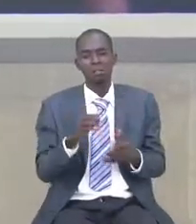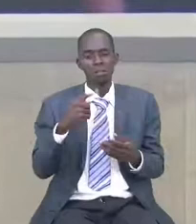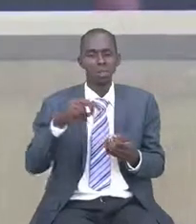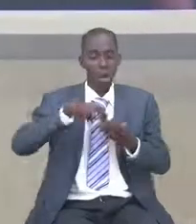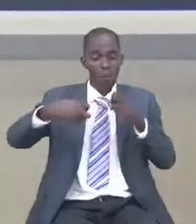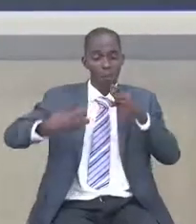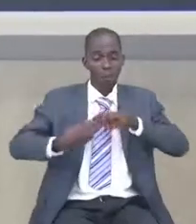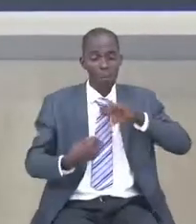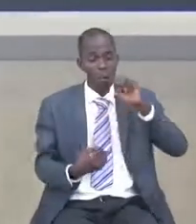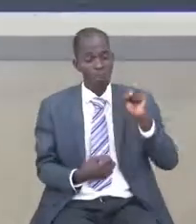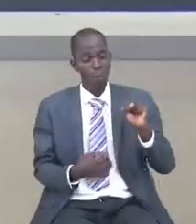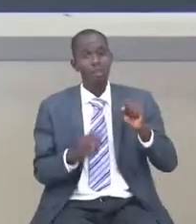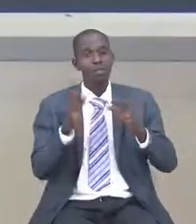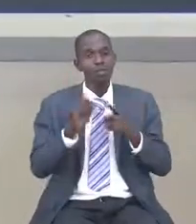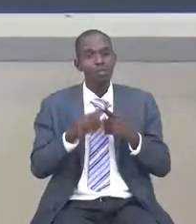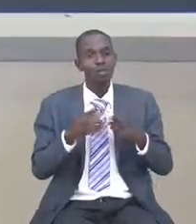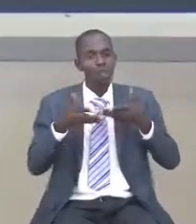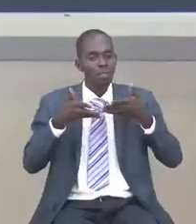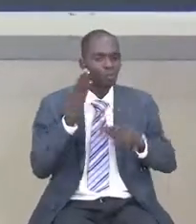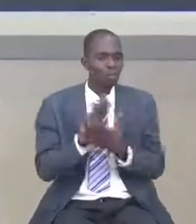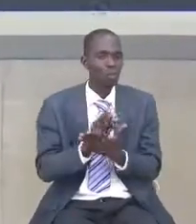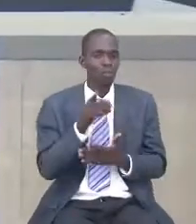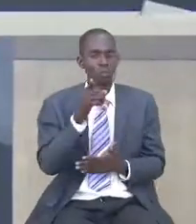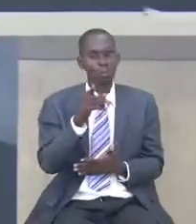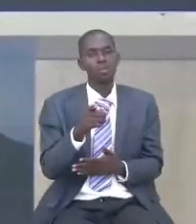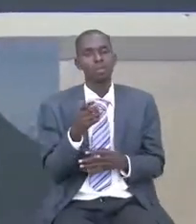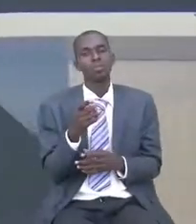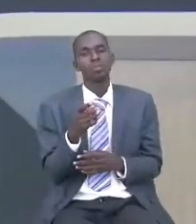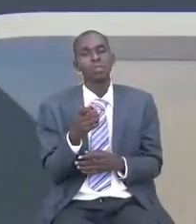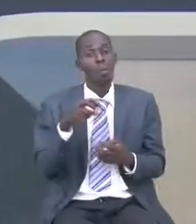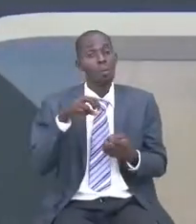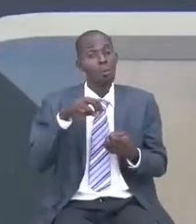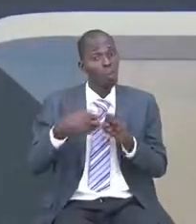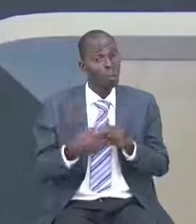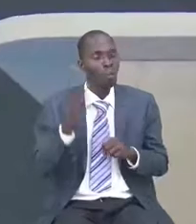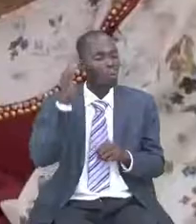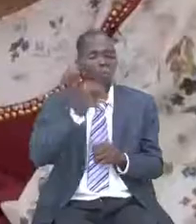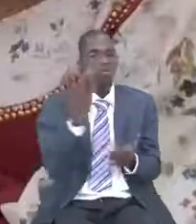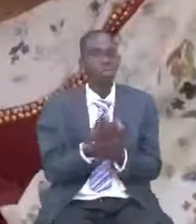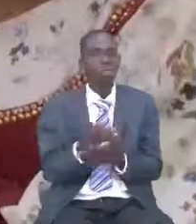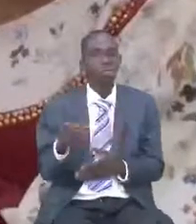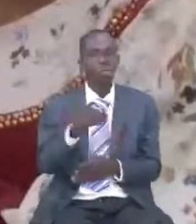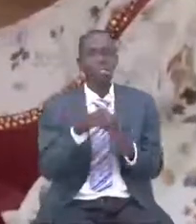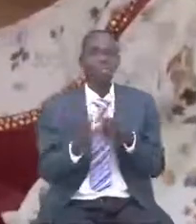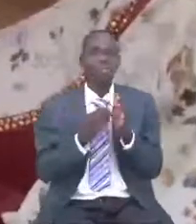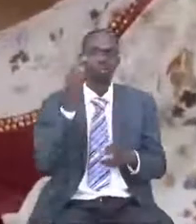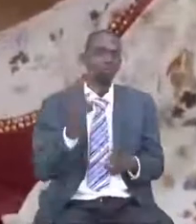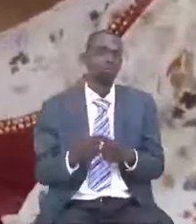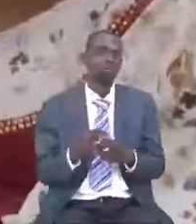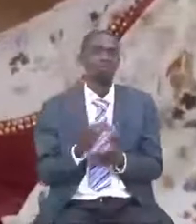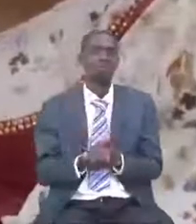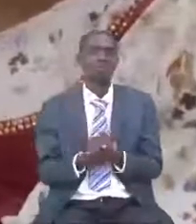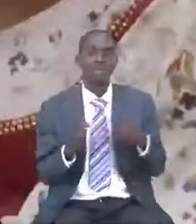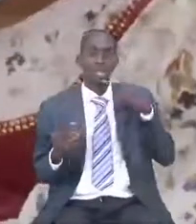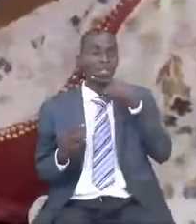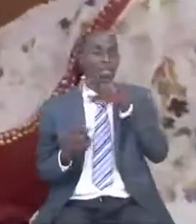de l'empêcher ou de l'arrêter. Les problèmes ne vont pas t'arrêter. Les